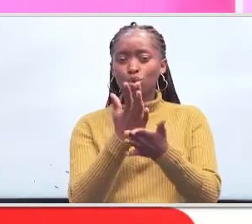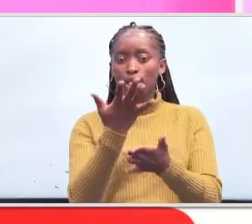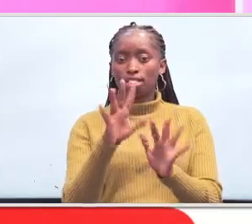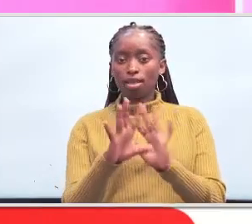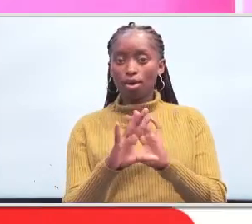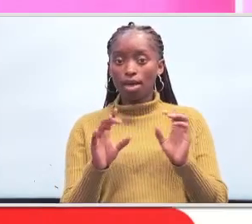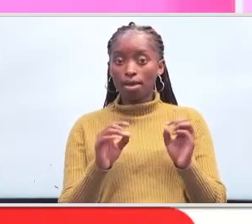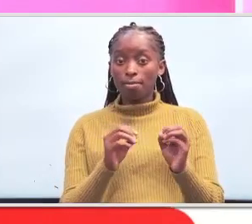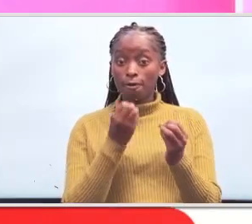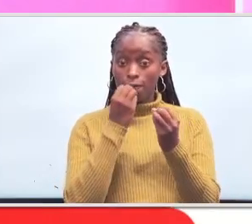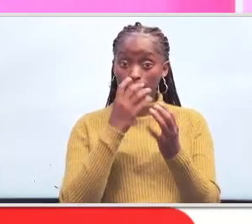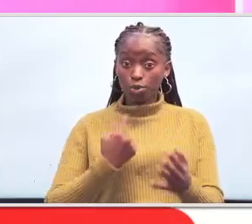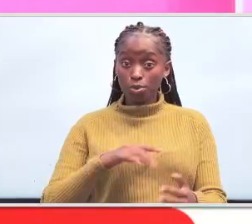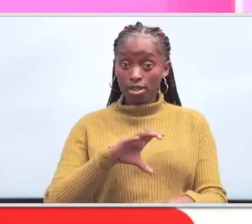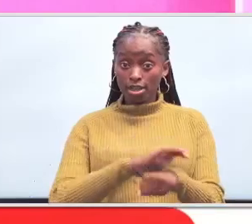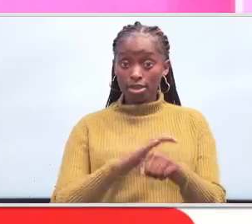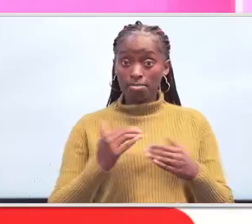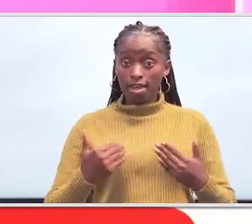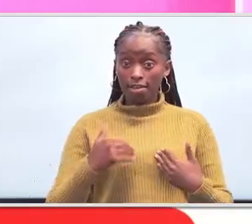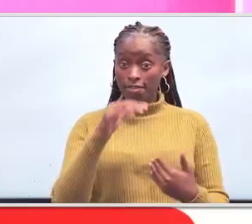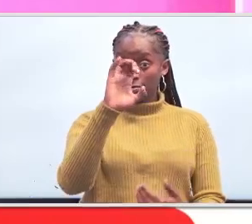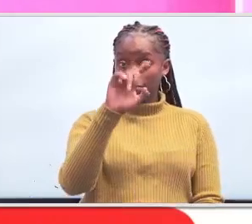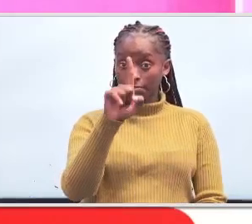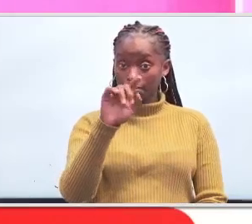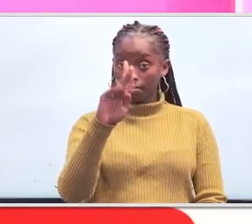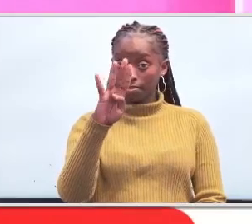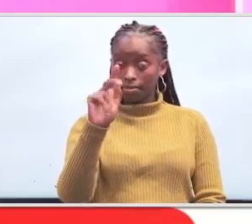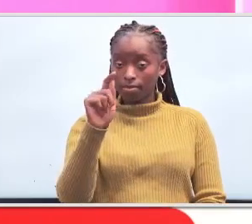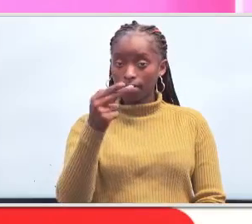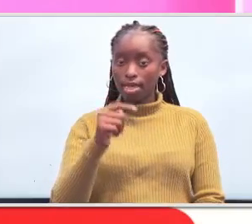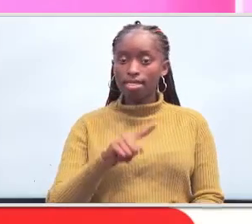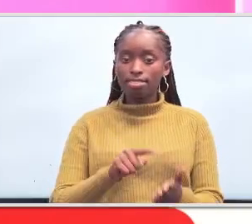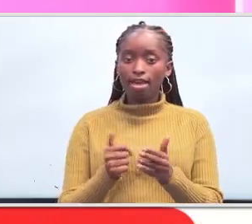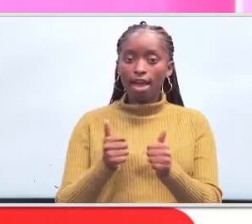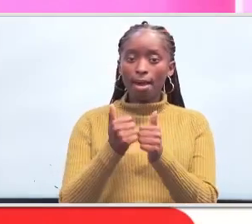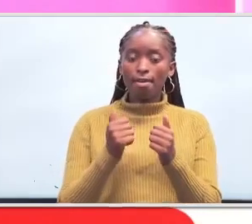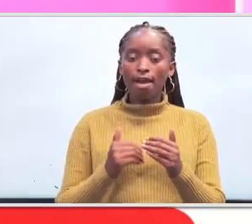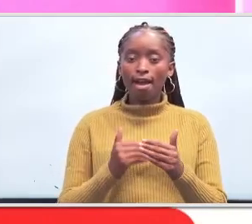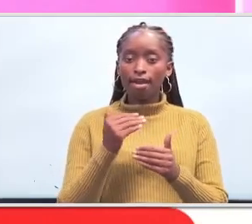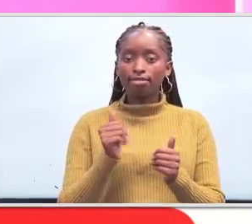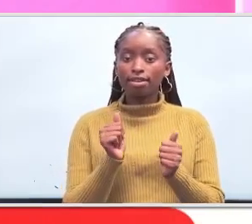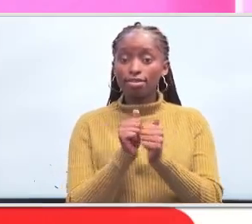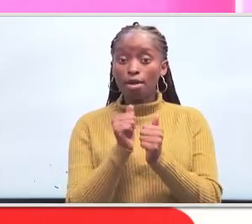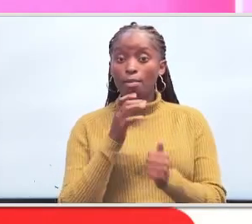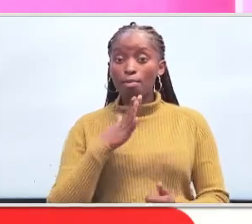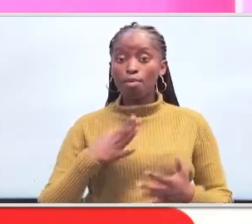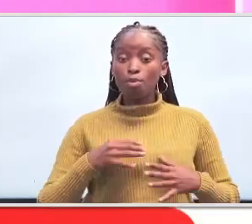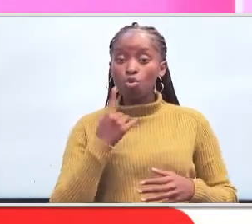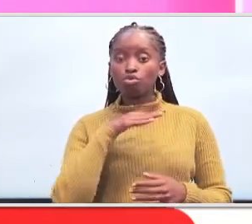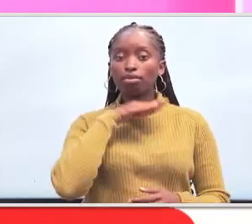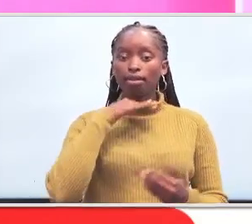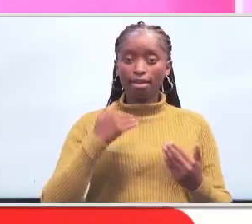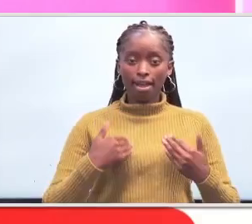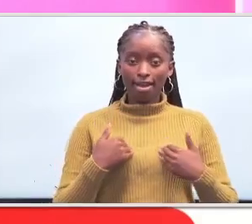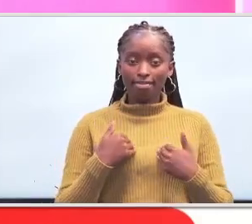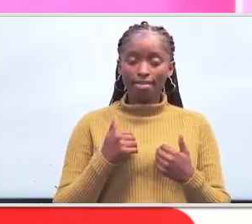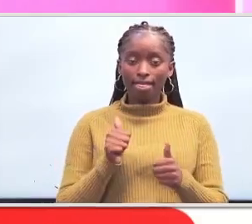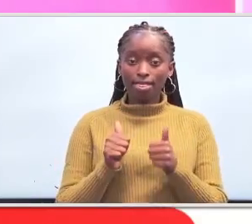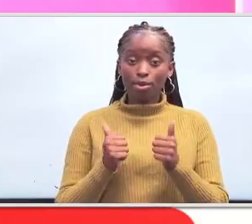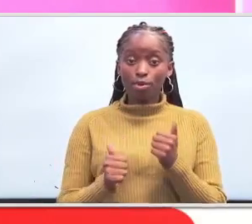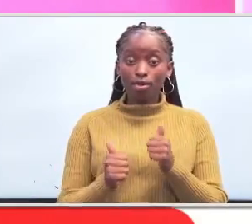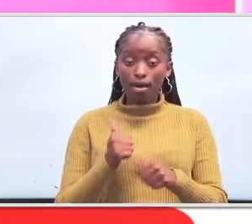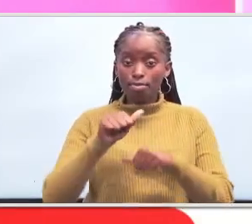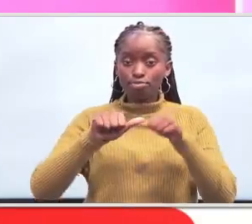anavyotuarifu mwanahabari wetu Elizabeth Atieno, haya yanajiri licha ya watu 10 kufariki kufuatia mashambulizi haya ambayo sasa Gavana Jama